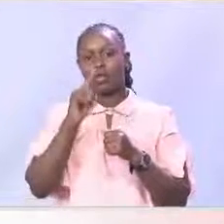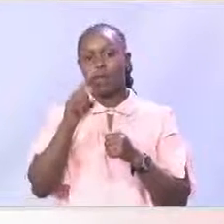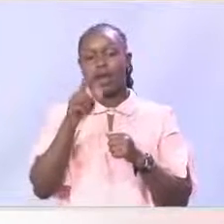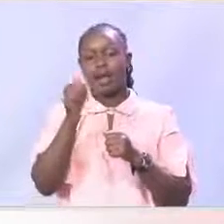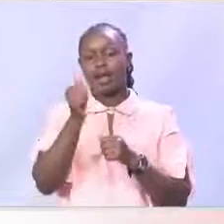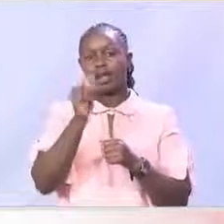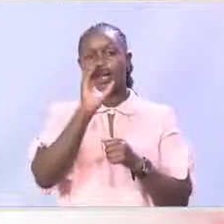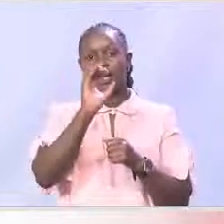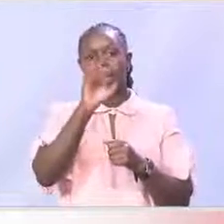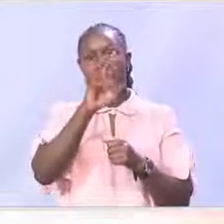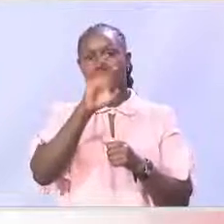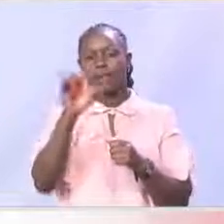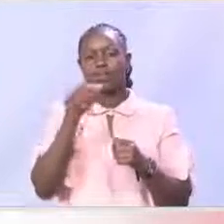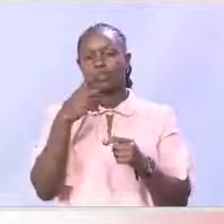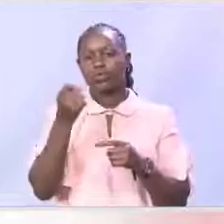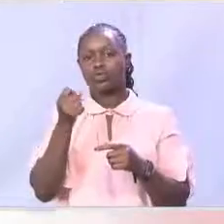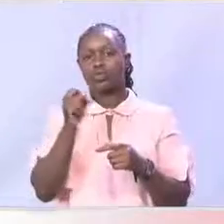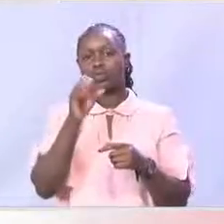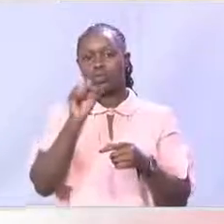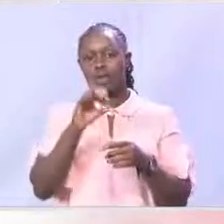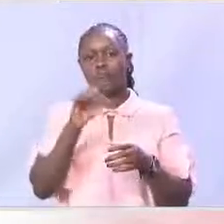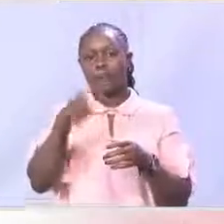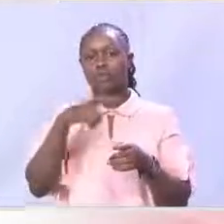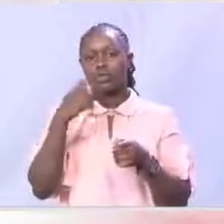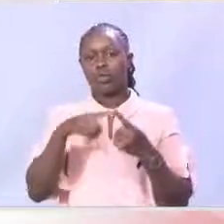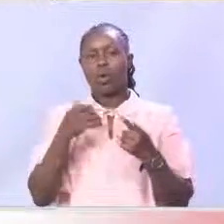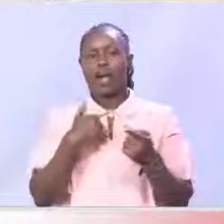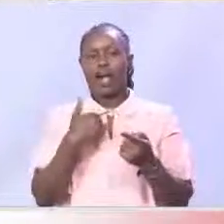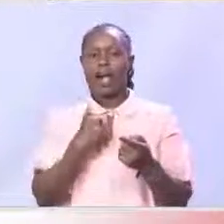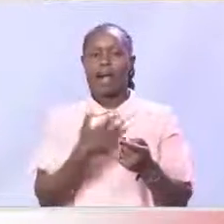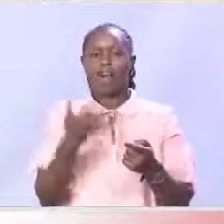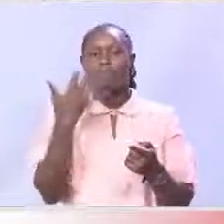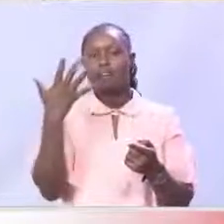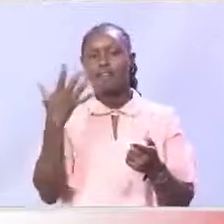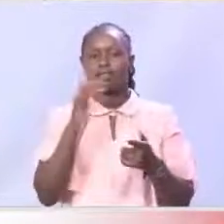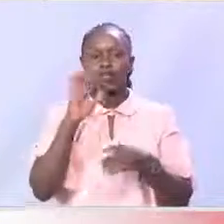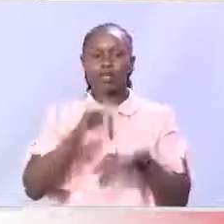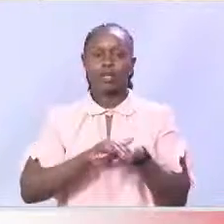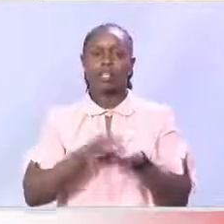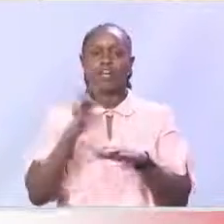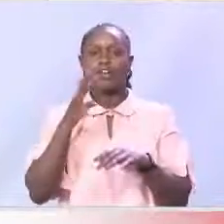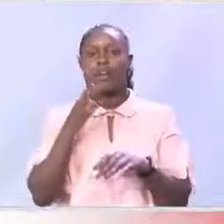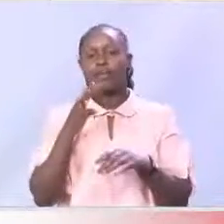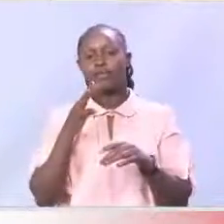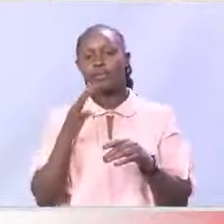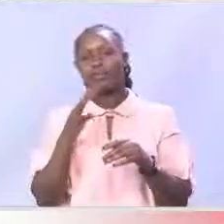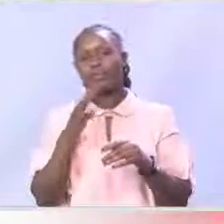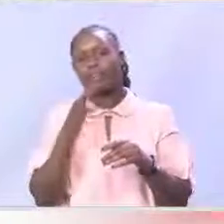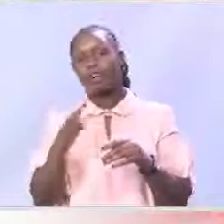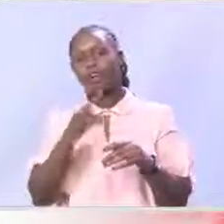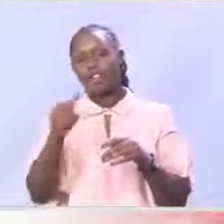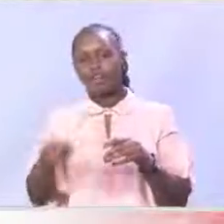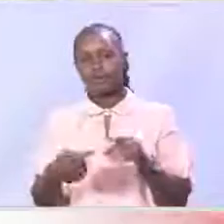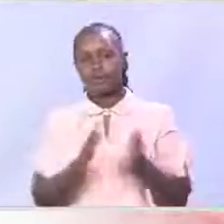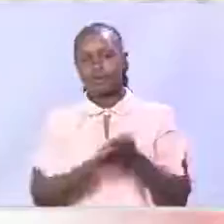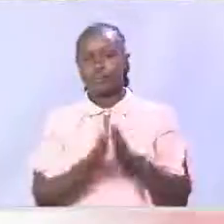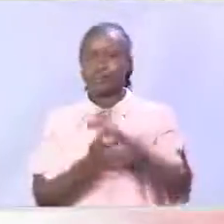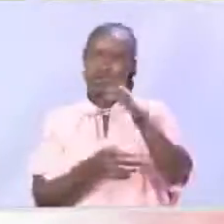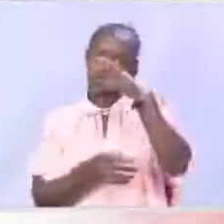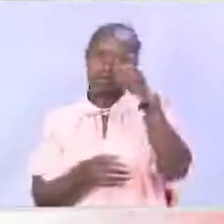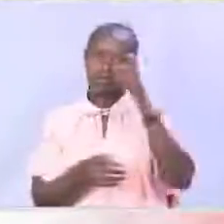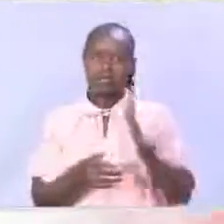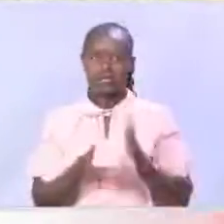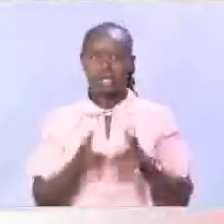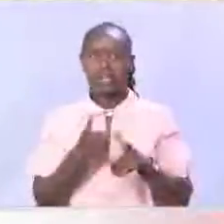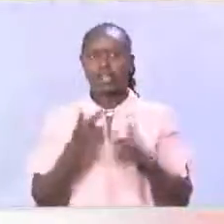growing, therefore, 5 acres will have 400,000 shillings without even sweating. Wakulima kupitia vyama